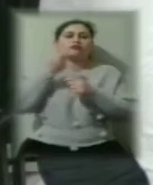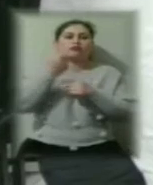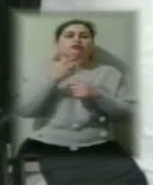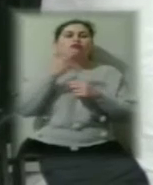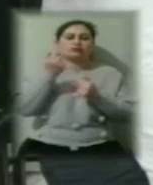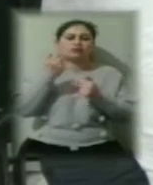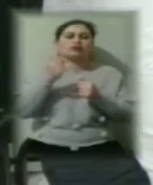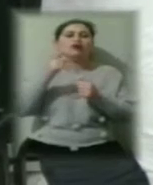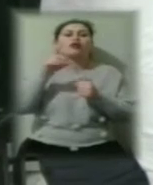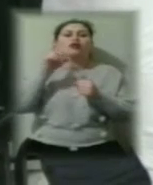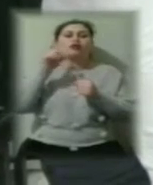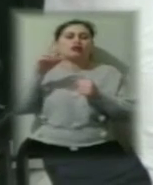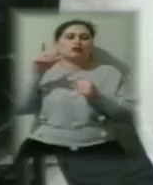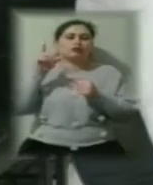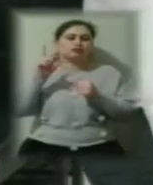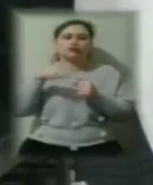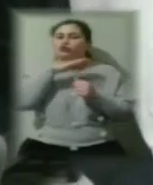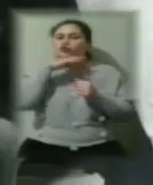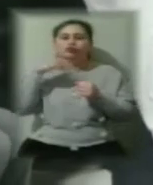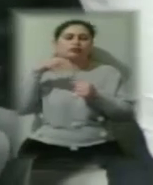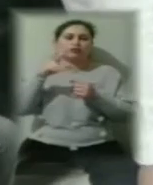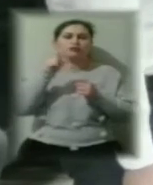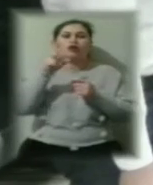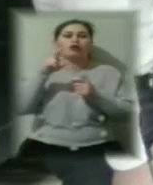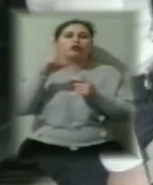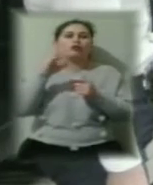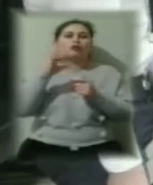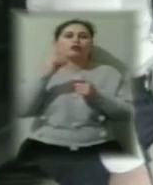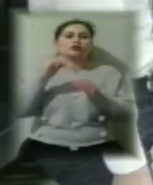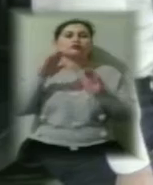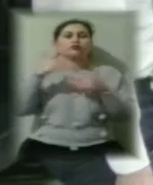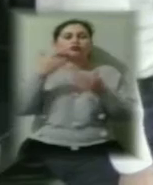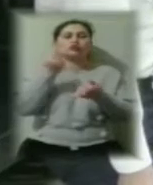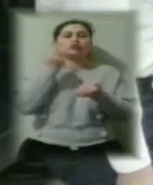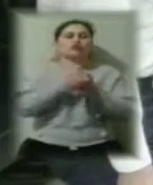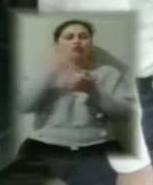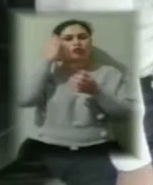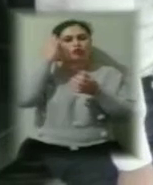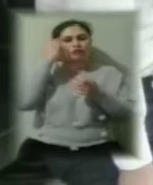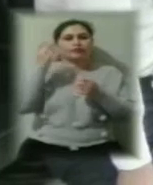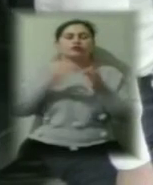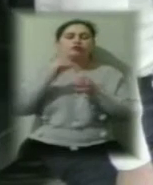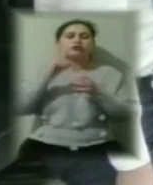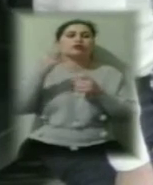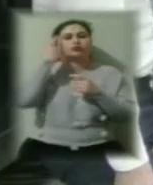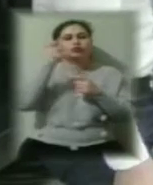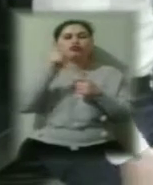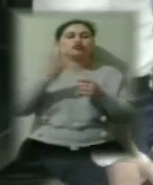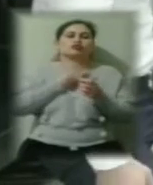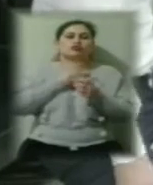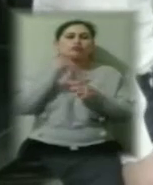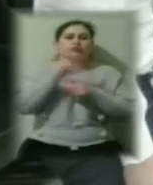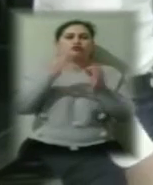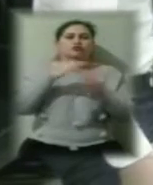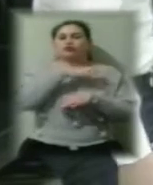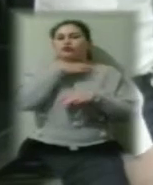Я йому роз'ясняв право, що він може за клопотанням за заявою звернутися до головуючого і повідомити про його бажання прийняти участь у цьому засіданні. Я тут